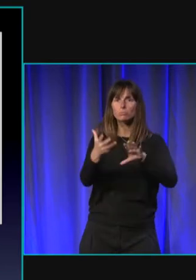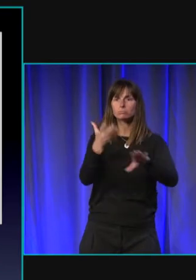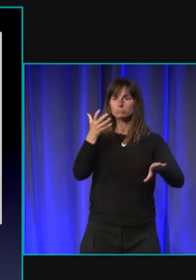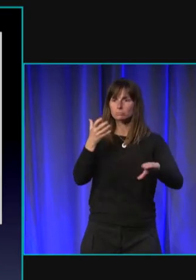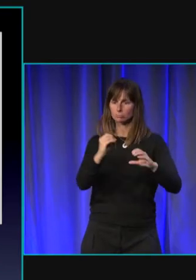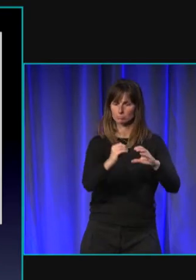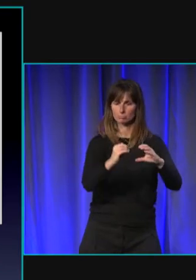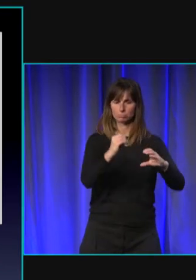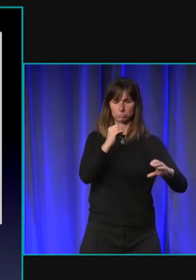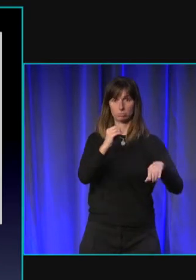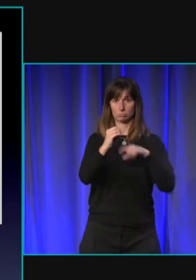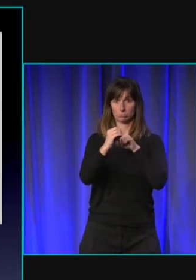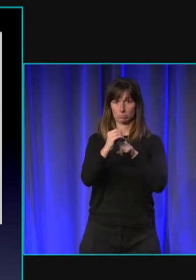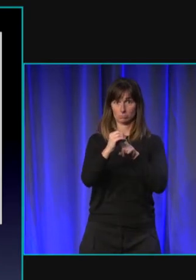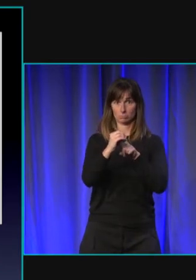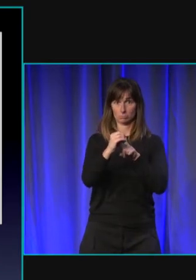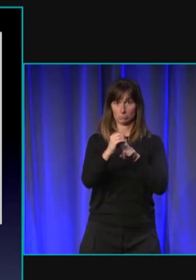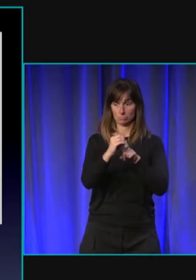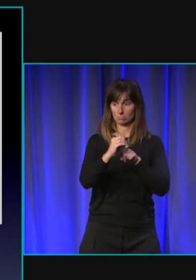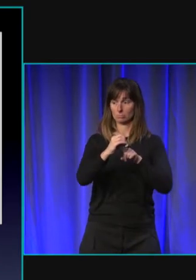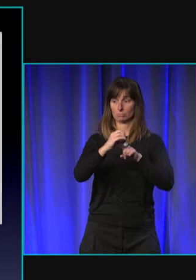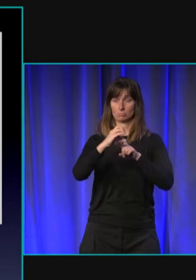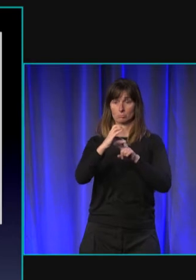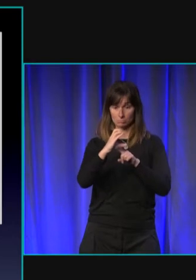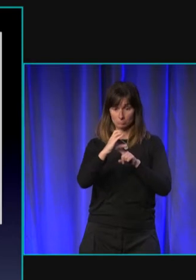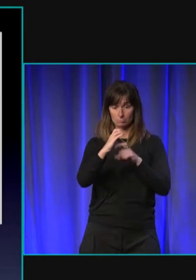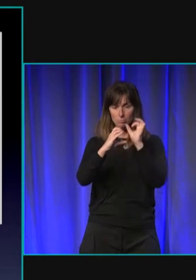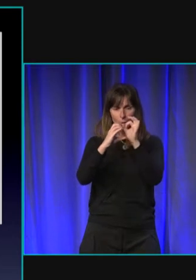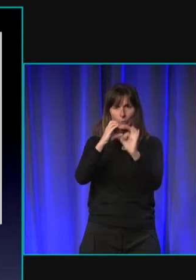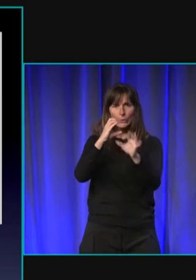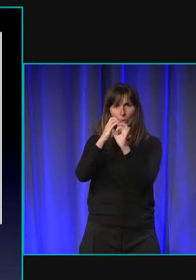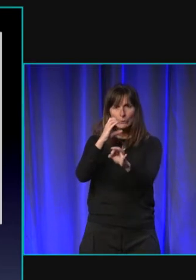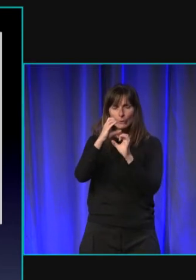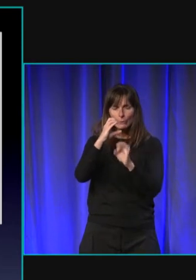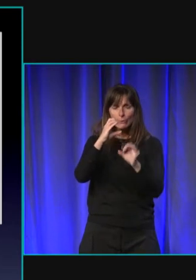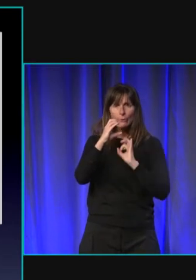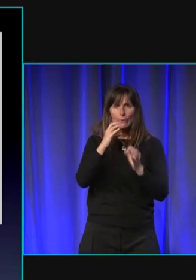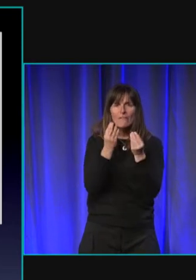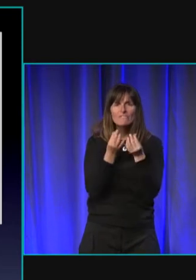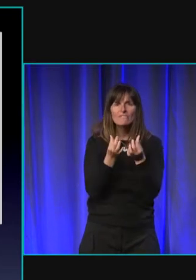musculaire. Et dans ce fascicule musculaire, vous avez des fibres musculaires.